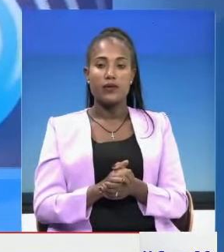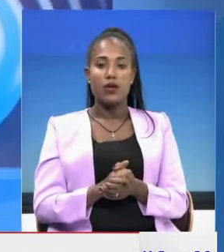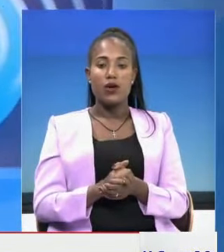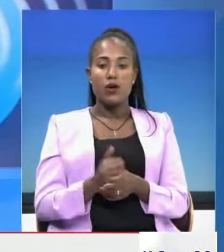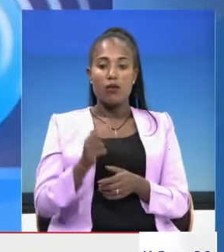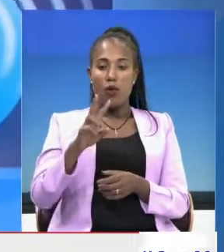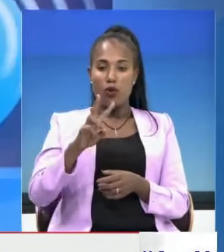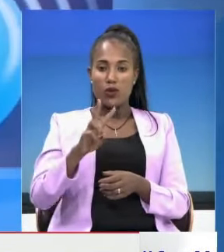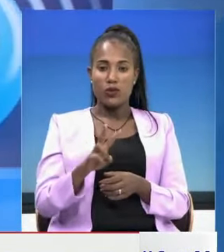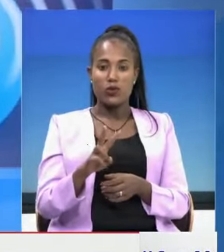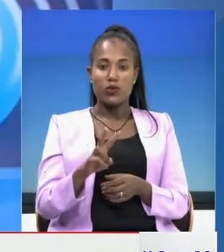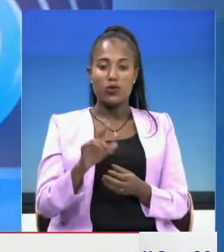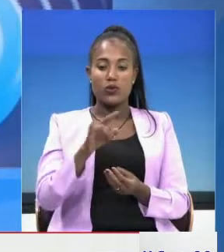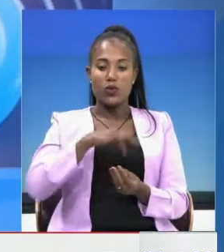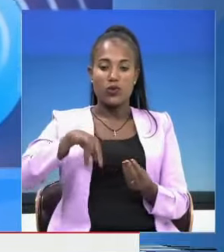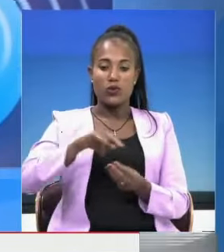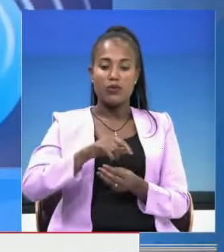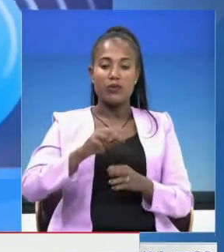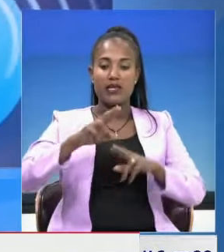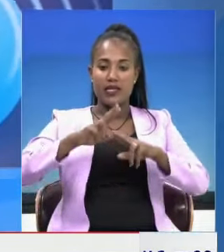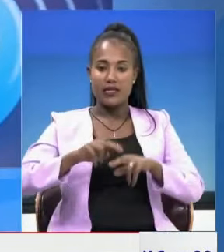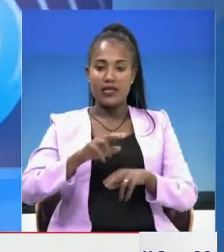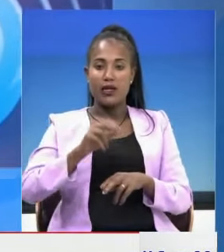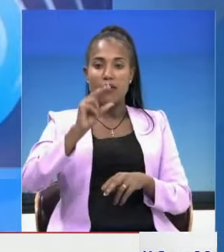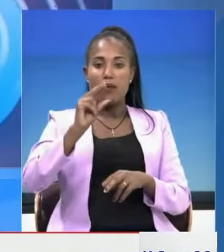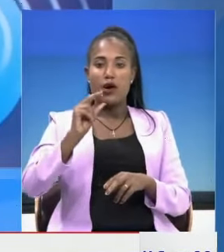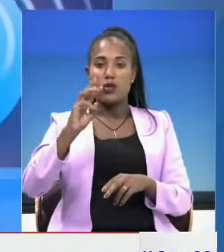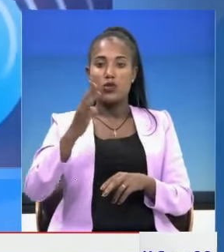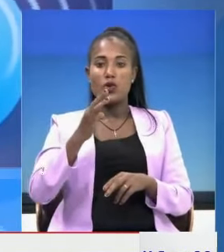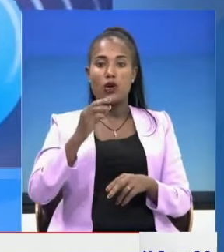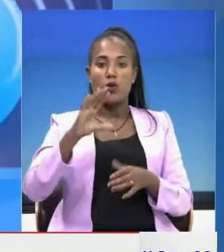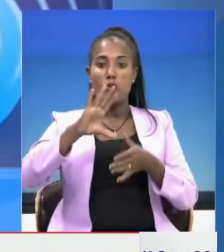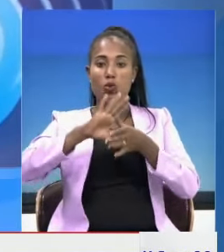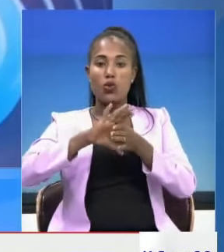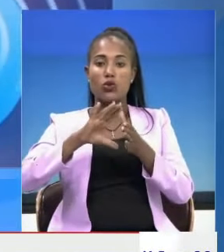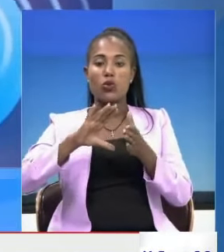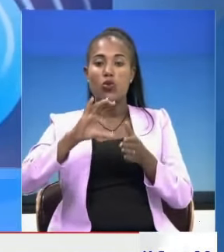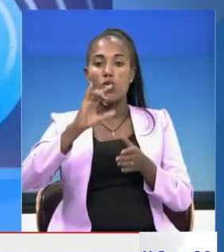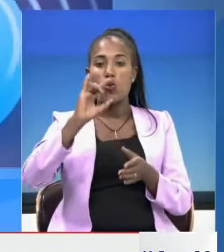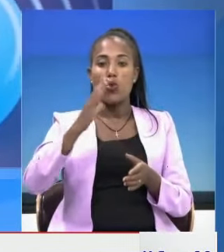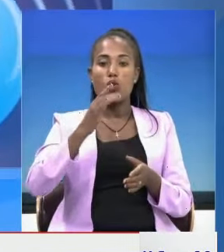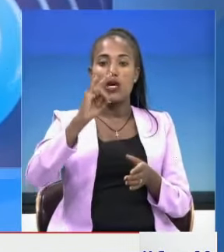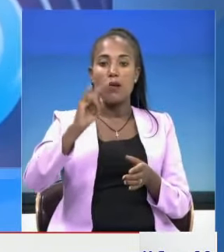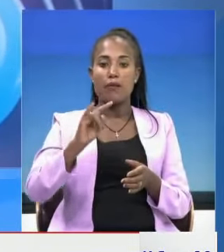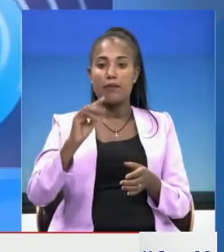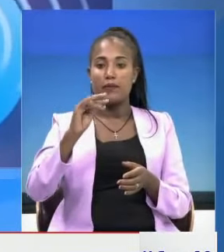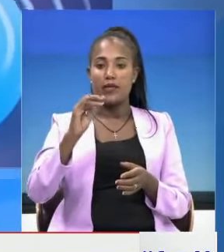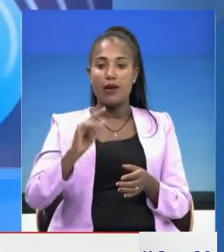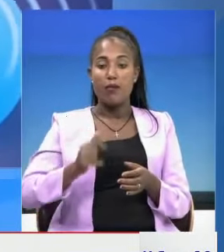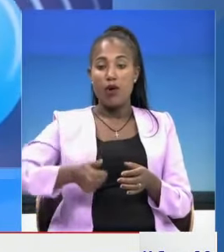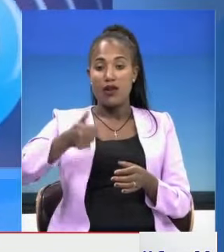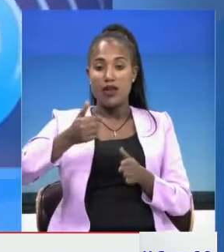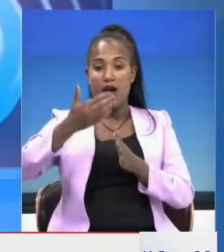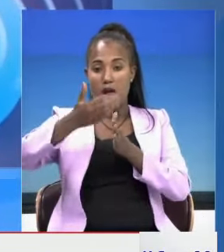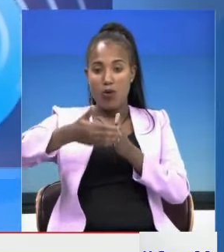በሁለቱ ዞኖች በደጀን እና በባሶ ሊቤ እና በጎዛምን በሶስቱ ዞኖች ላይ በዋናነት